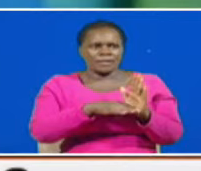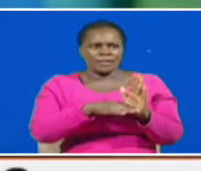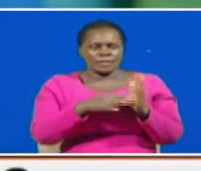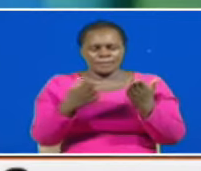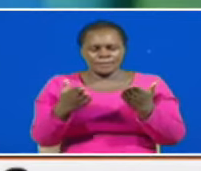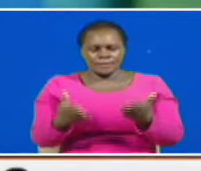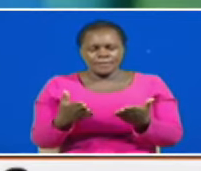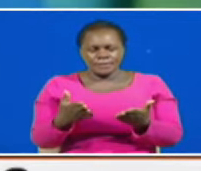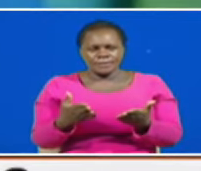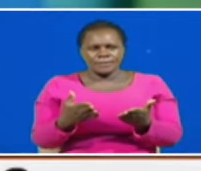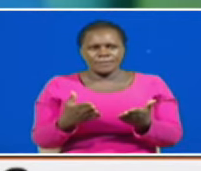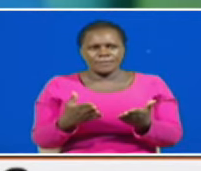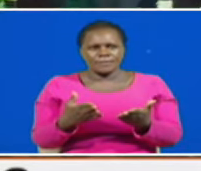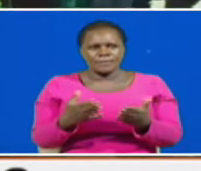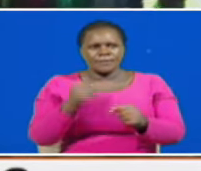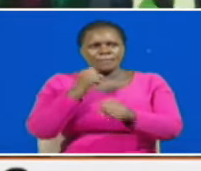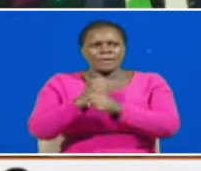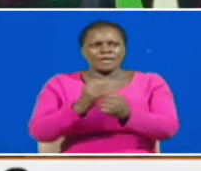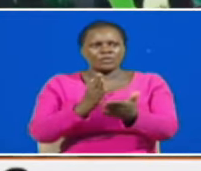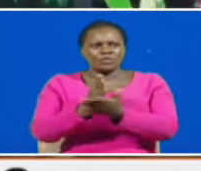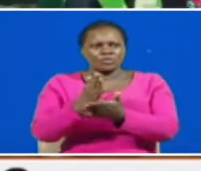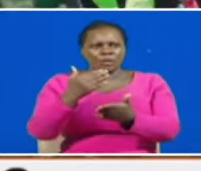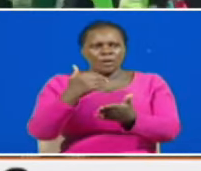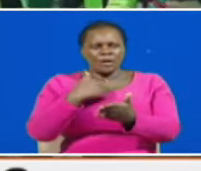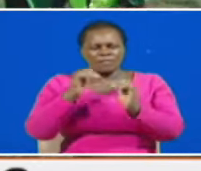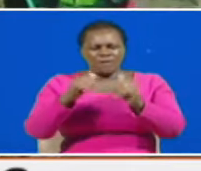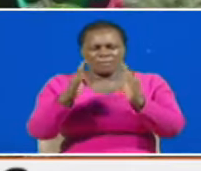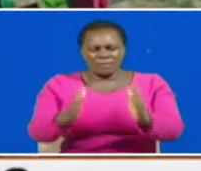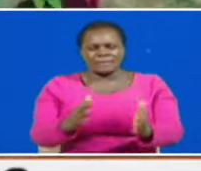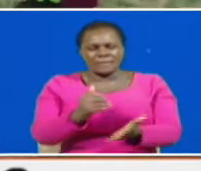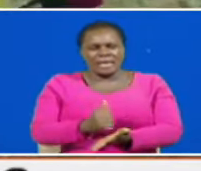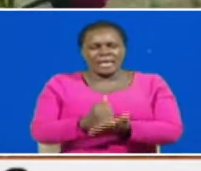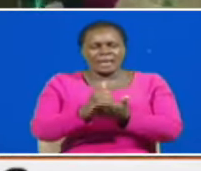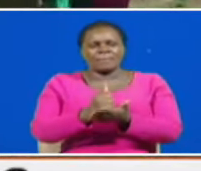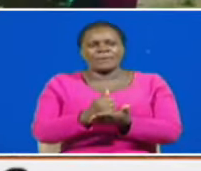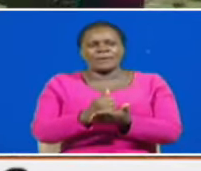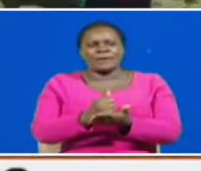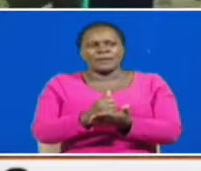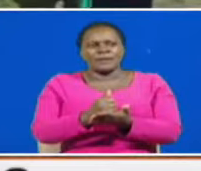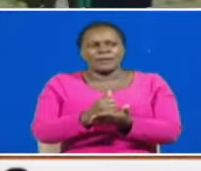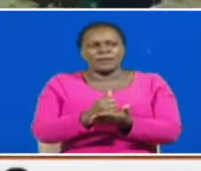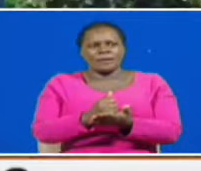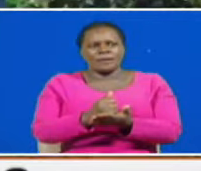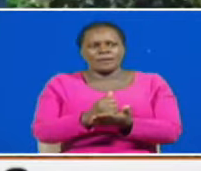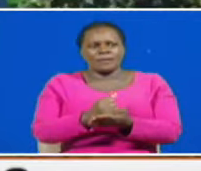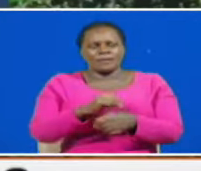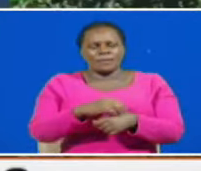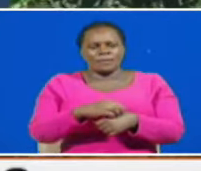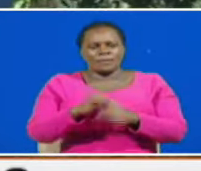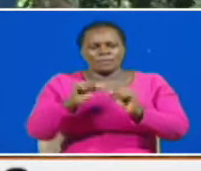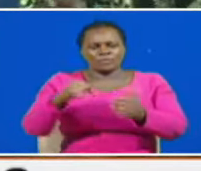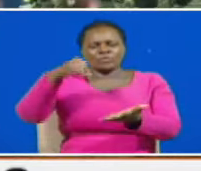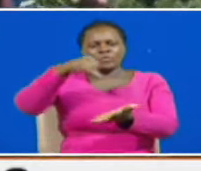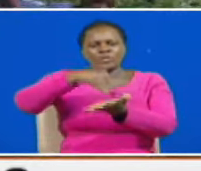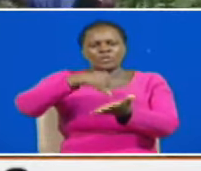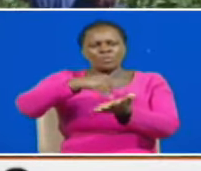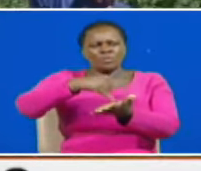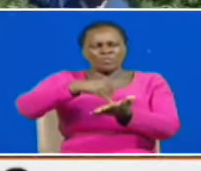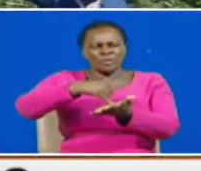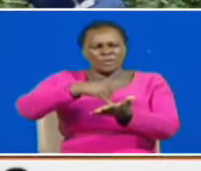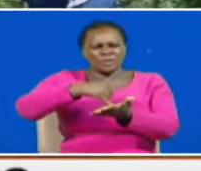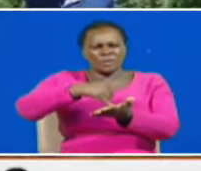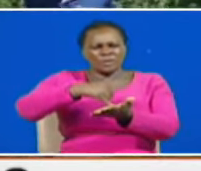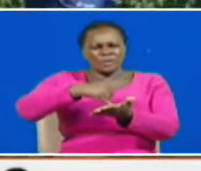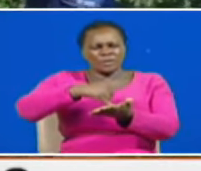being implemented to ensure that we are closer to the farmers as much as possible. This alone has been able to bring on board